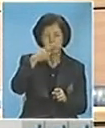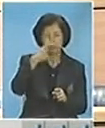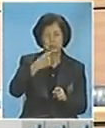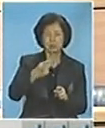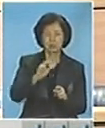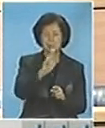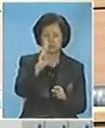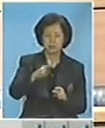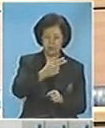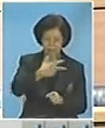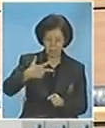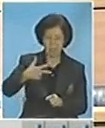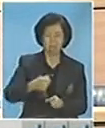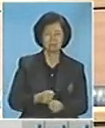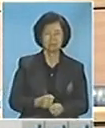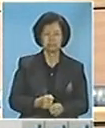ใช้ภาษา